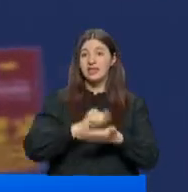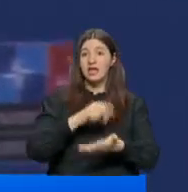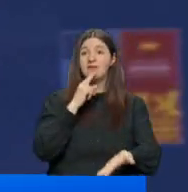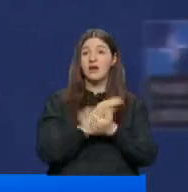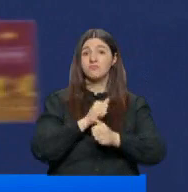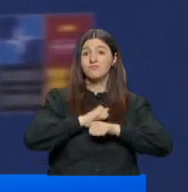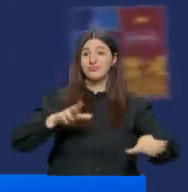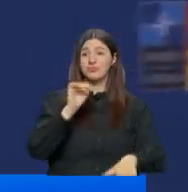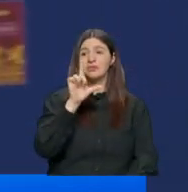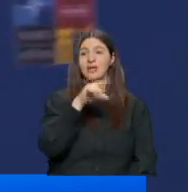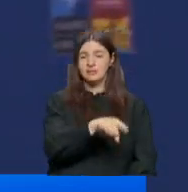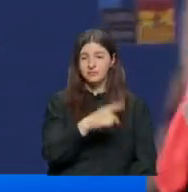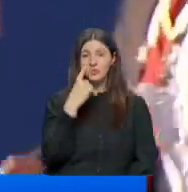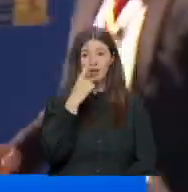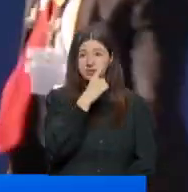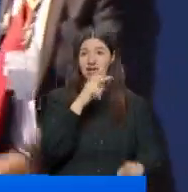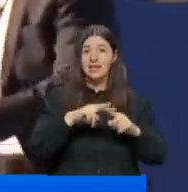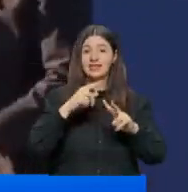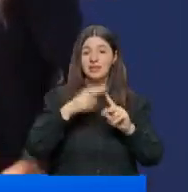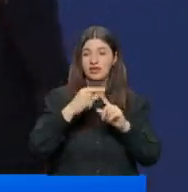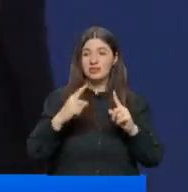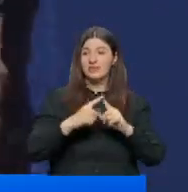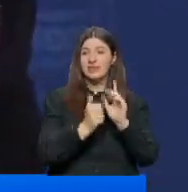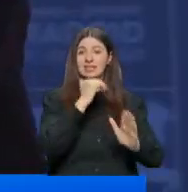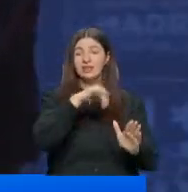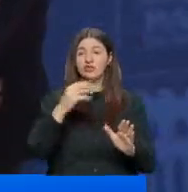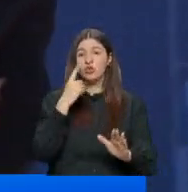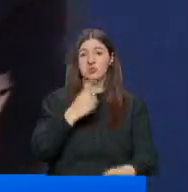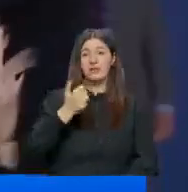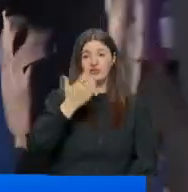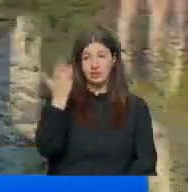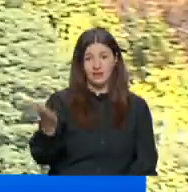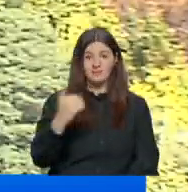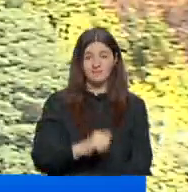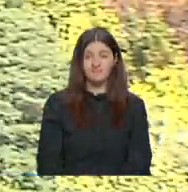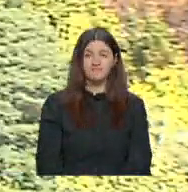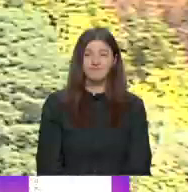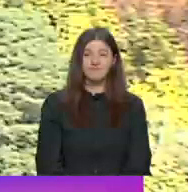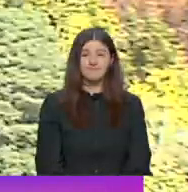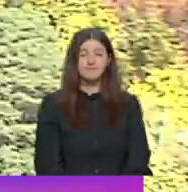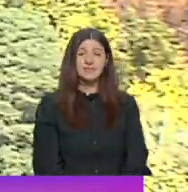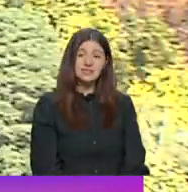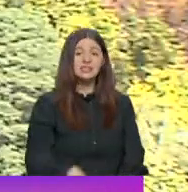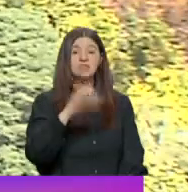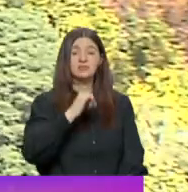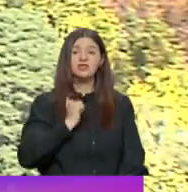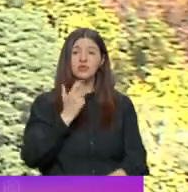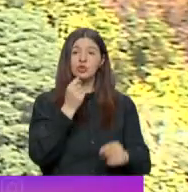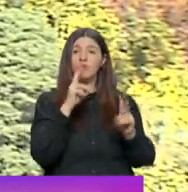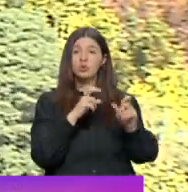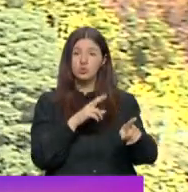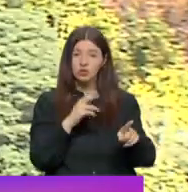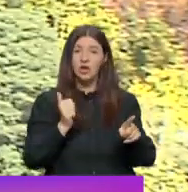kararı yayınlaması gerekiyor. Gözler NATO zirvesinden dönecek olan Cumhurbaşkanı'nda. Şimdi asgari ücret